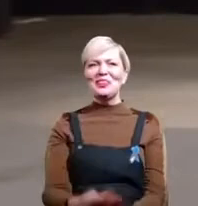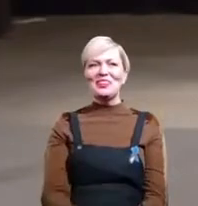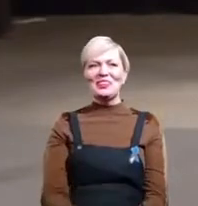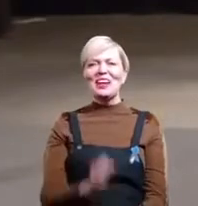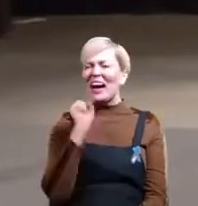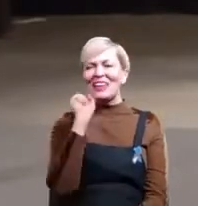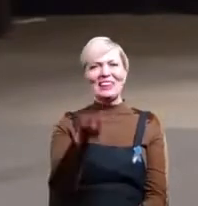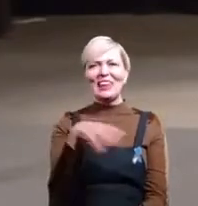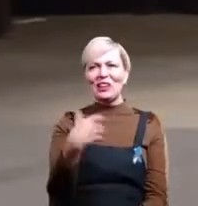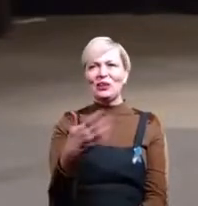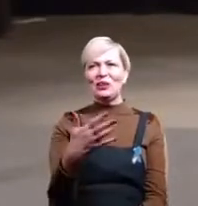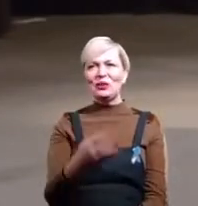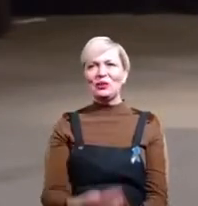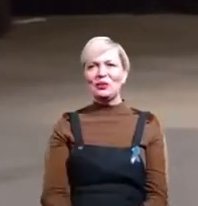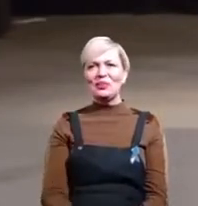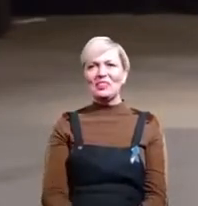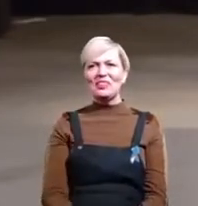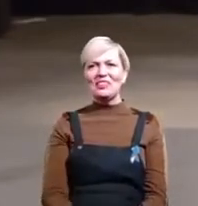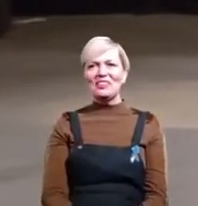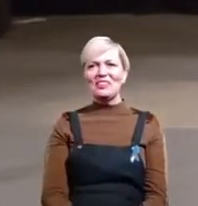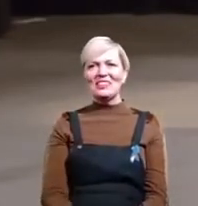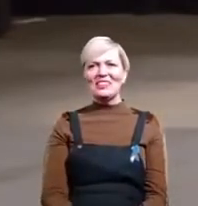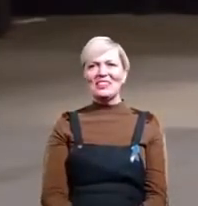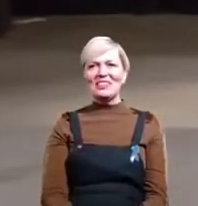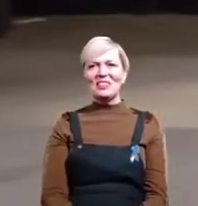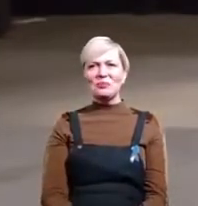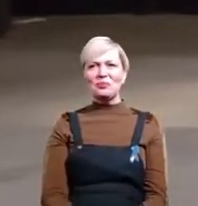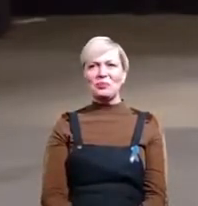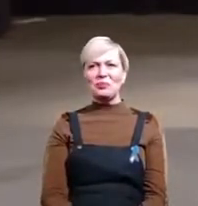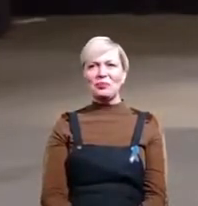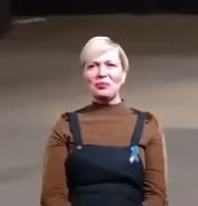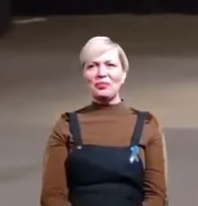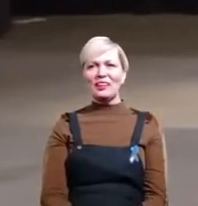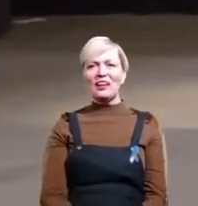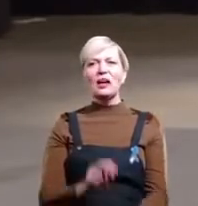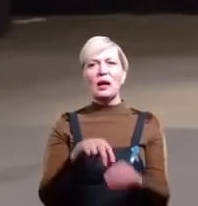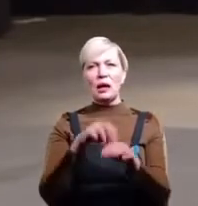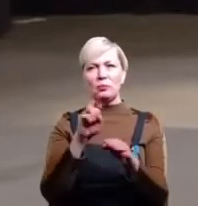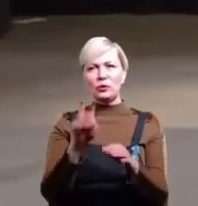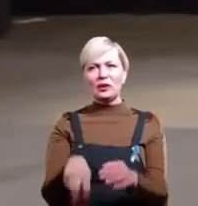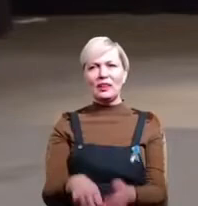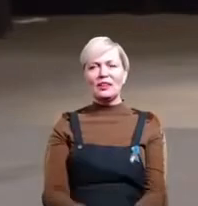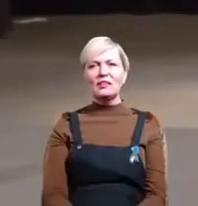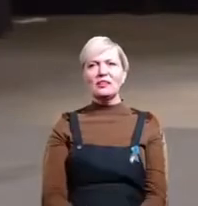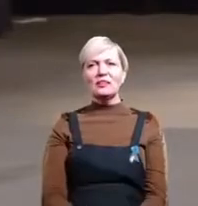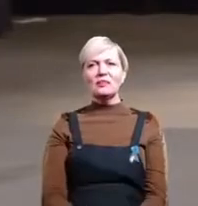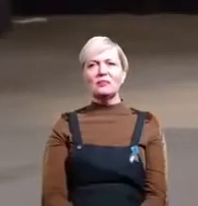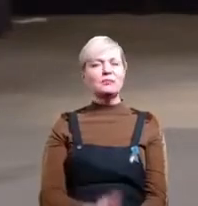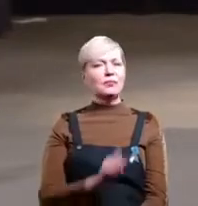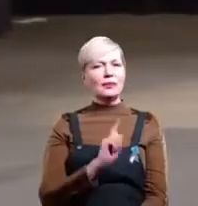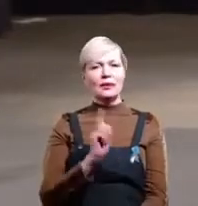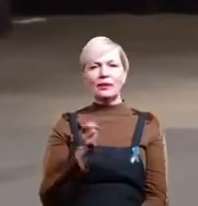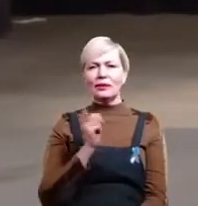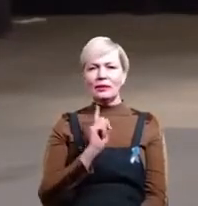Отдай руку. Так. Спасибо. До свидания. Опускай. Нет.